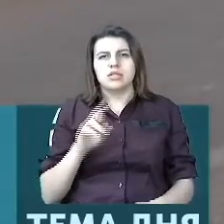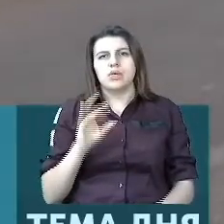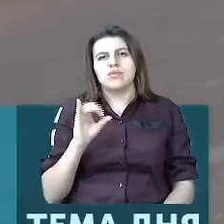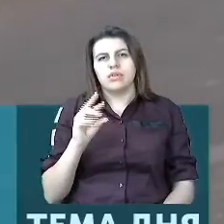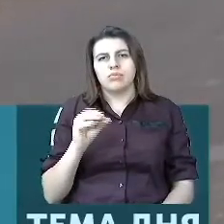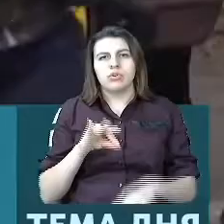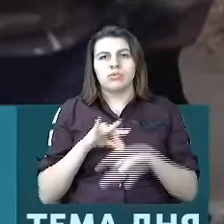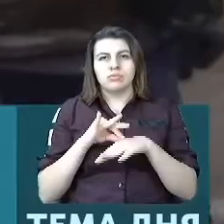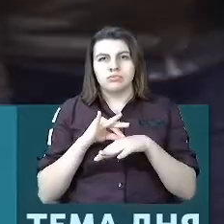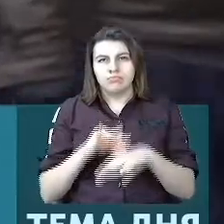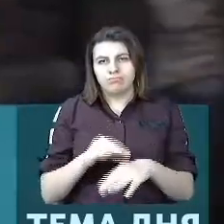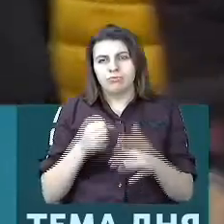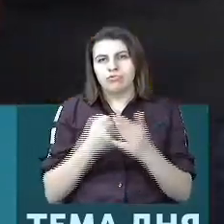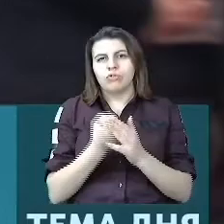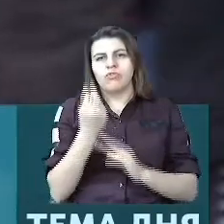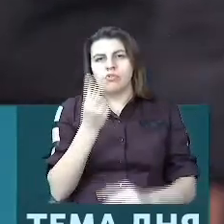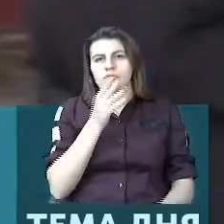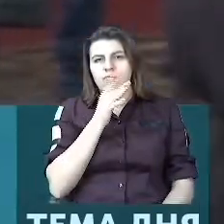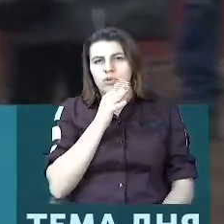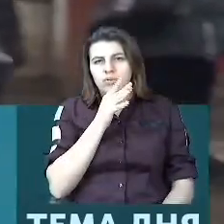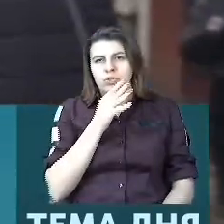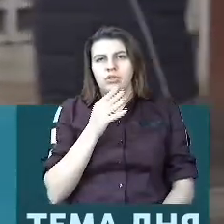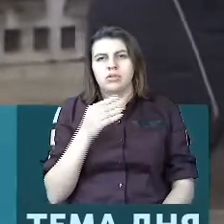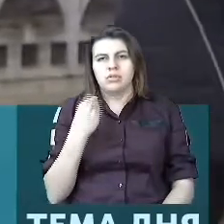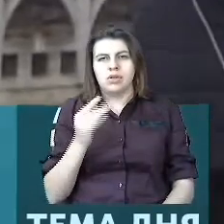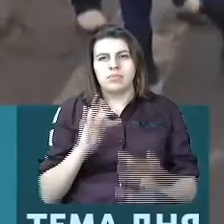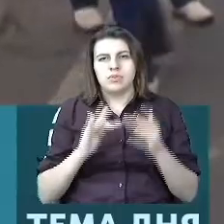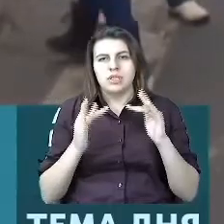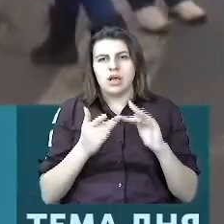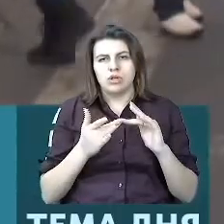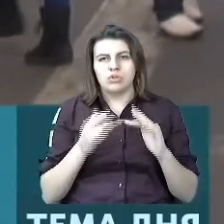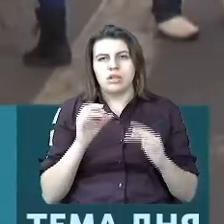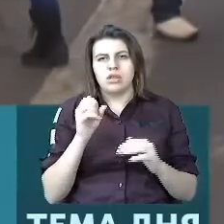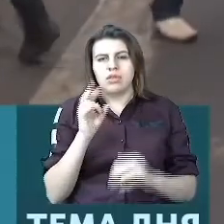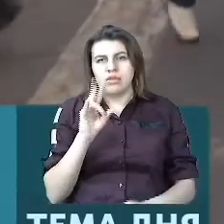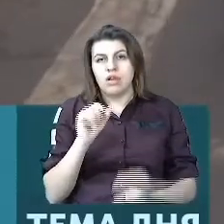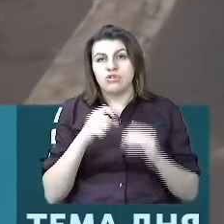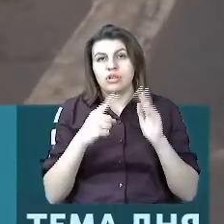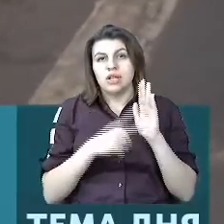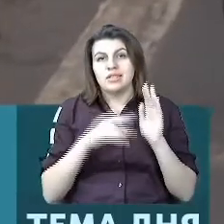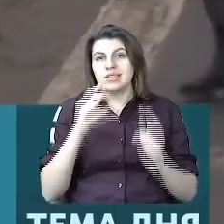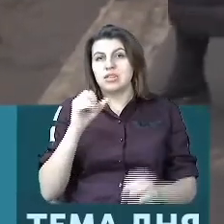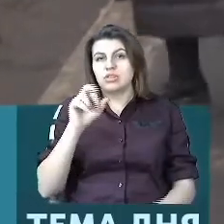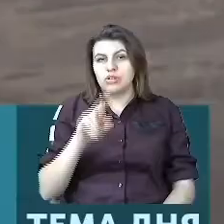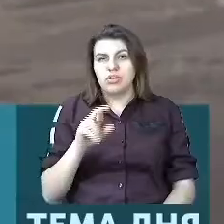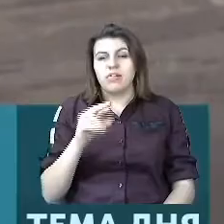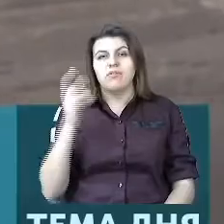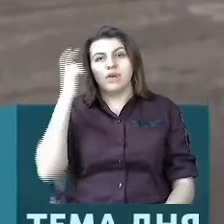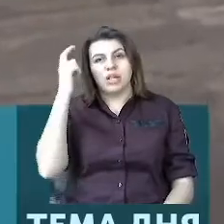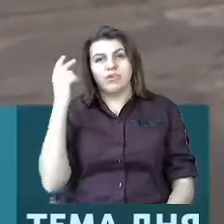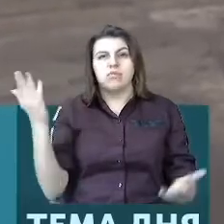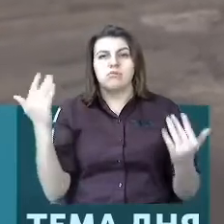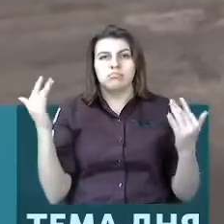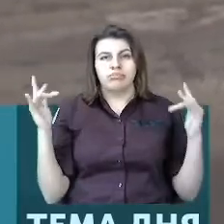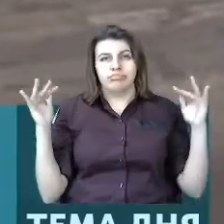11 години. За даними сайту Федерації профспілок України, на 16 січня у Києві скликається всеукраїнське віче, в якому мають